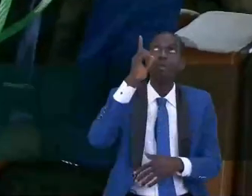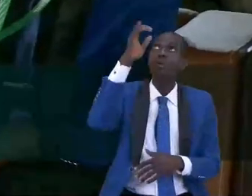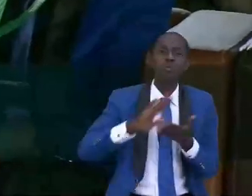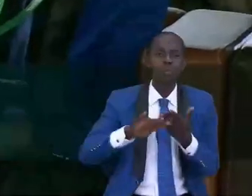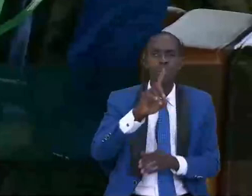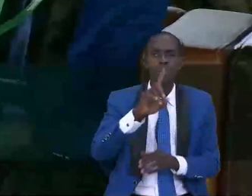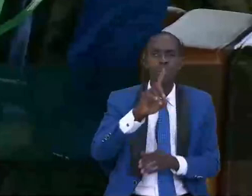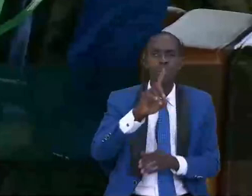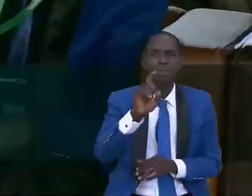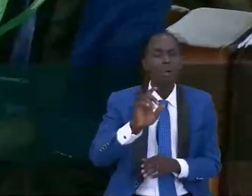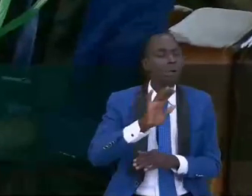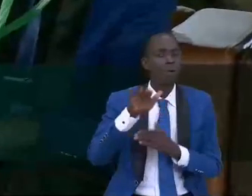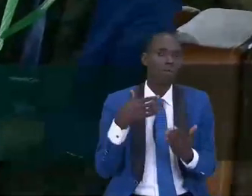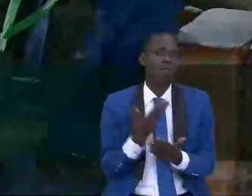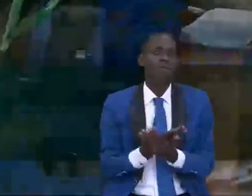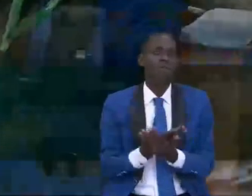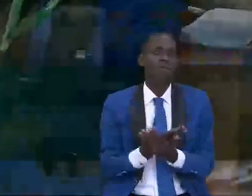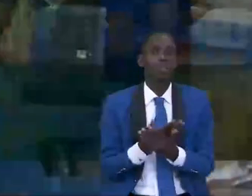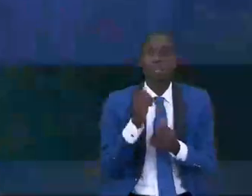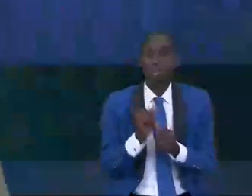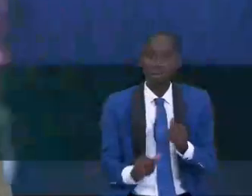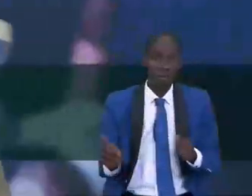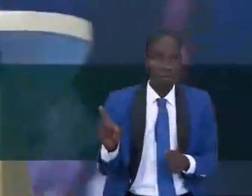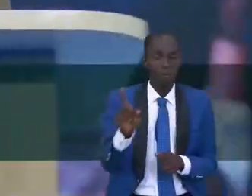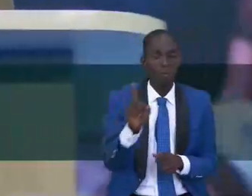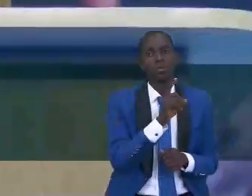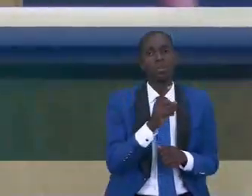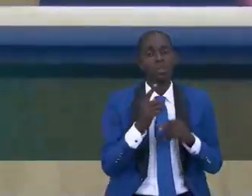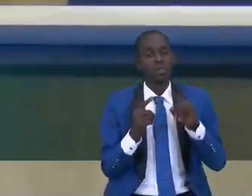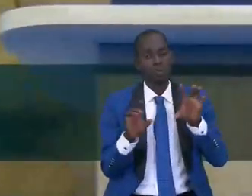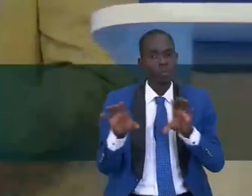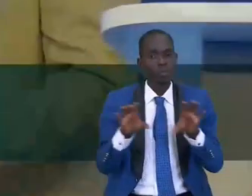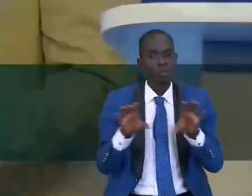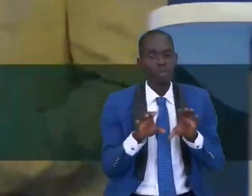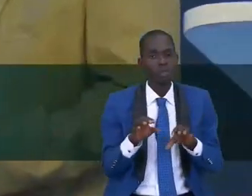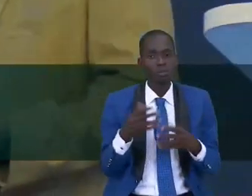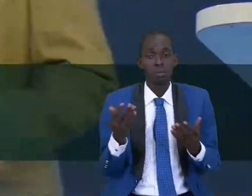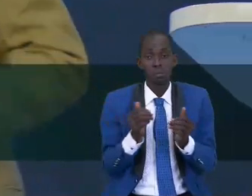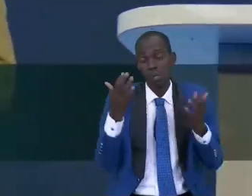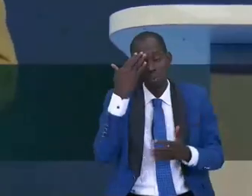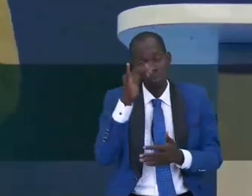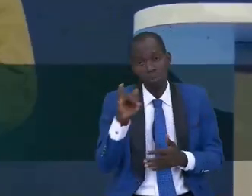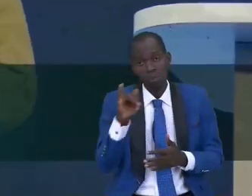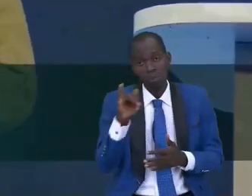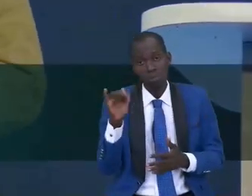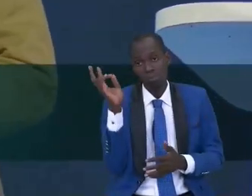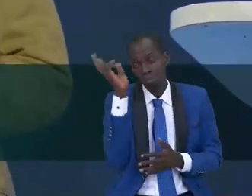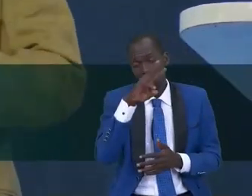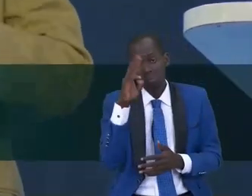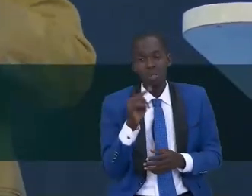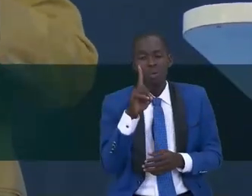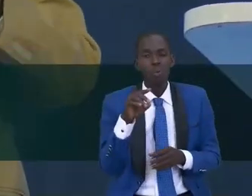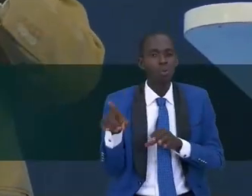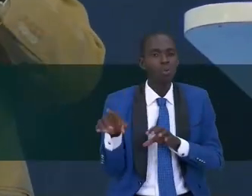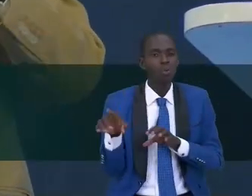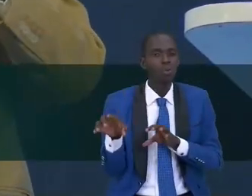pardonnera-t-il? Tous vos péchés, chacun. Le péché que tu as commis par ignorance,